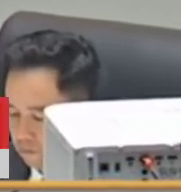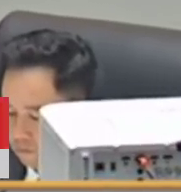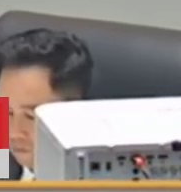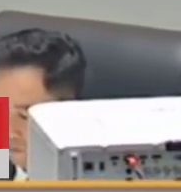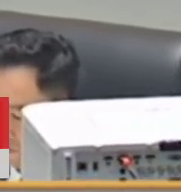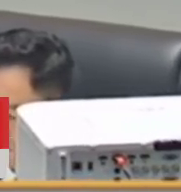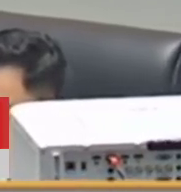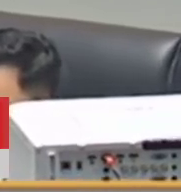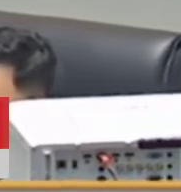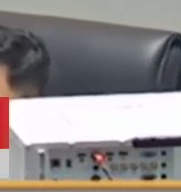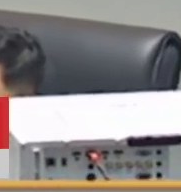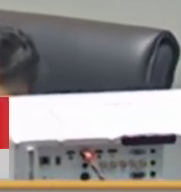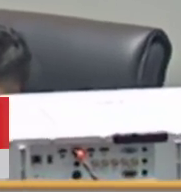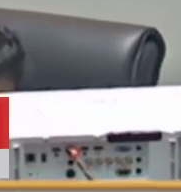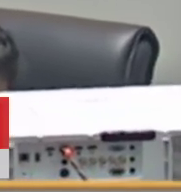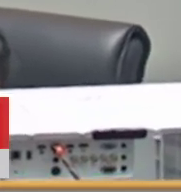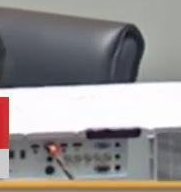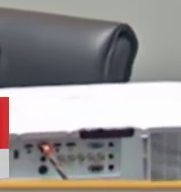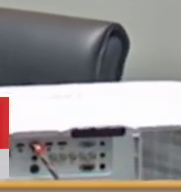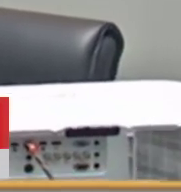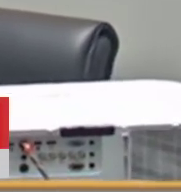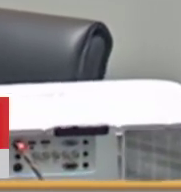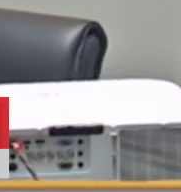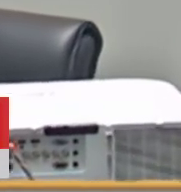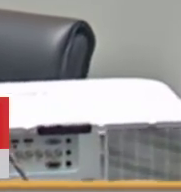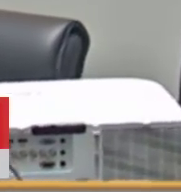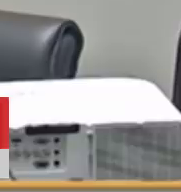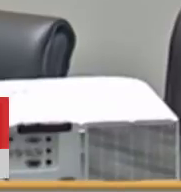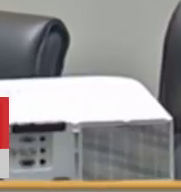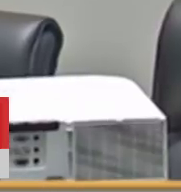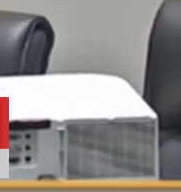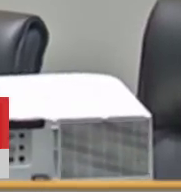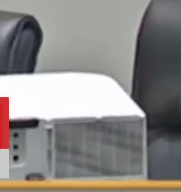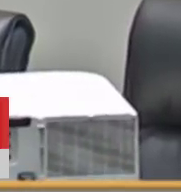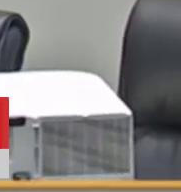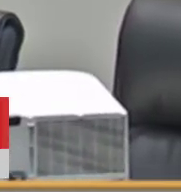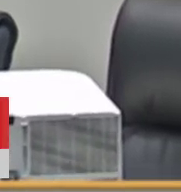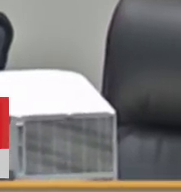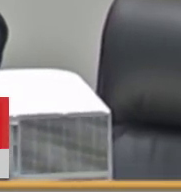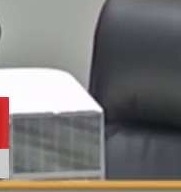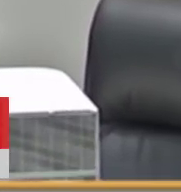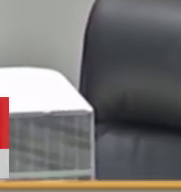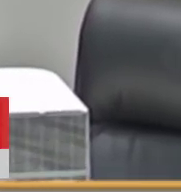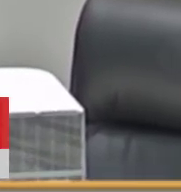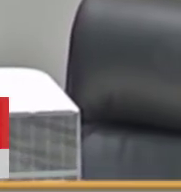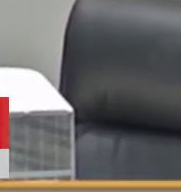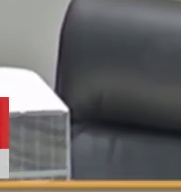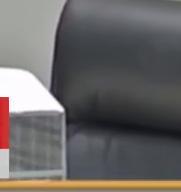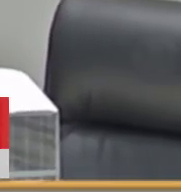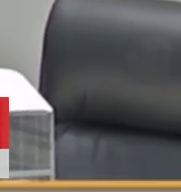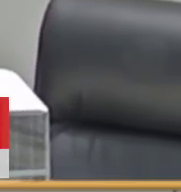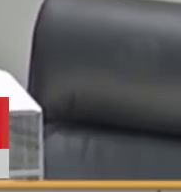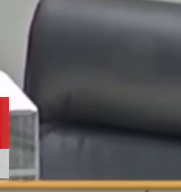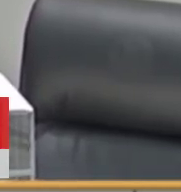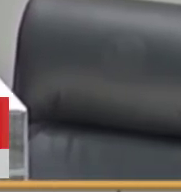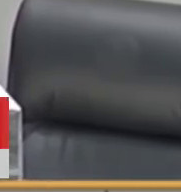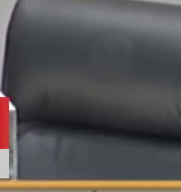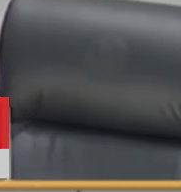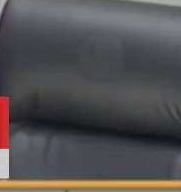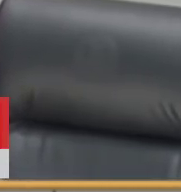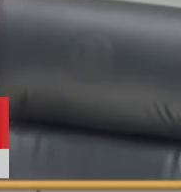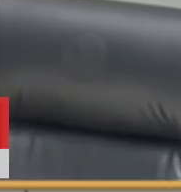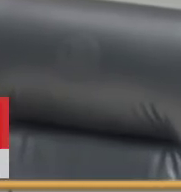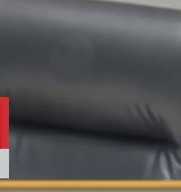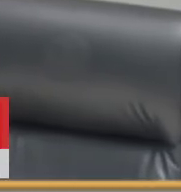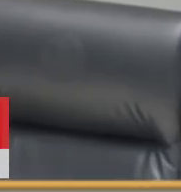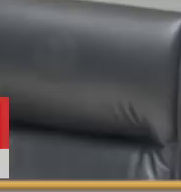พิจารณาต่อไปในวาระที่2ในชั้นกรรมาธิการไม่เกิน105วันกลับมาที่นี่ในวาระที่2ที่3วันที่8ที่9